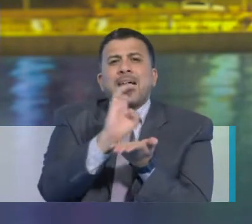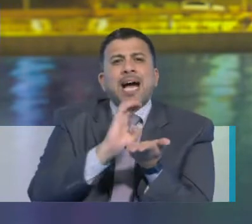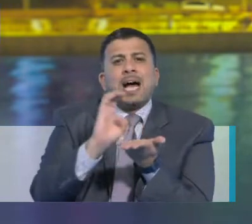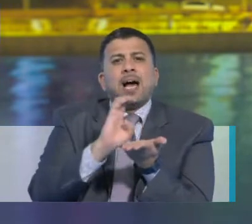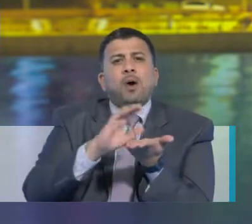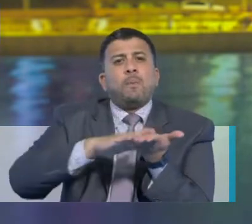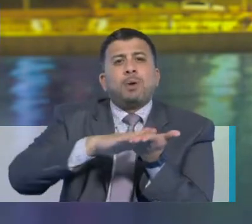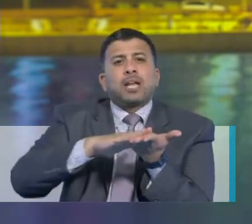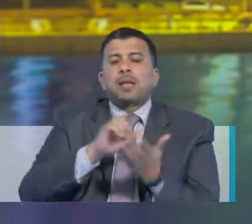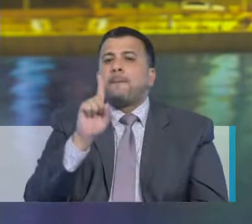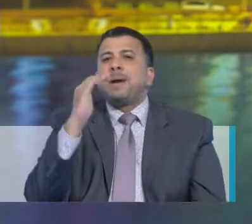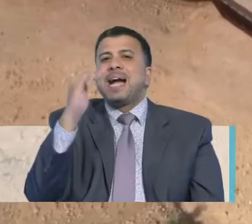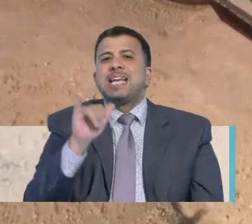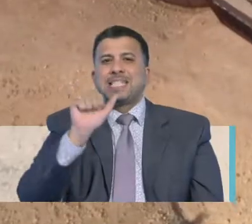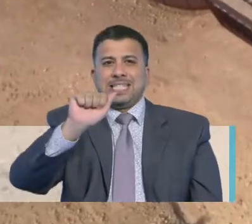منطقة بحيص.